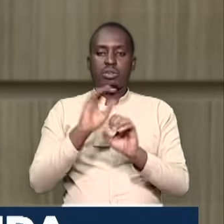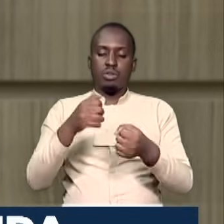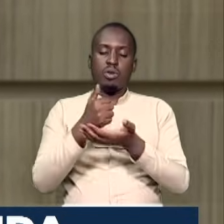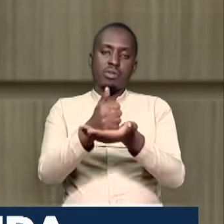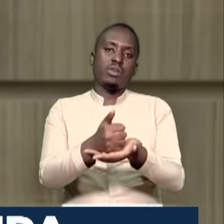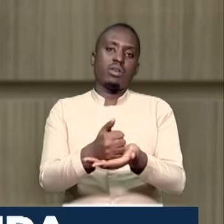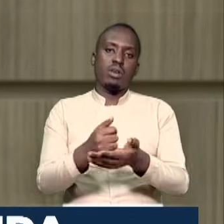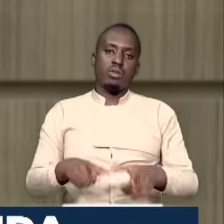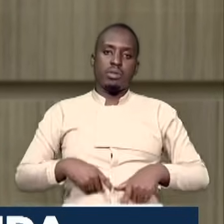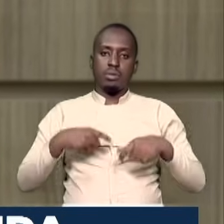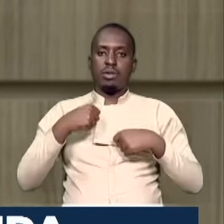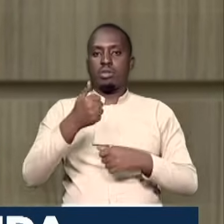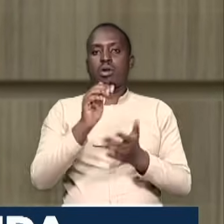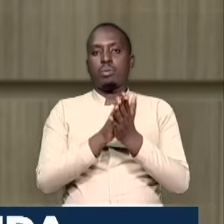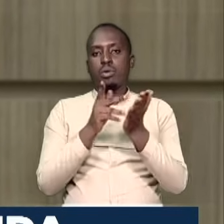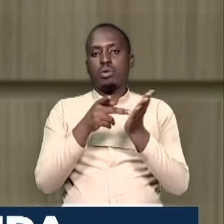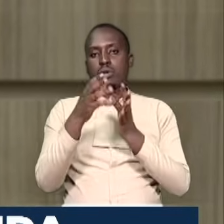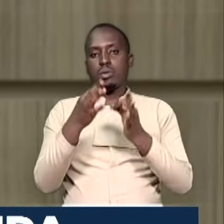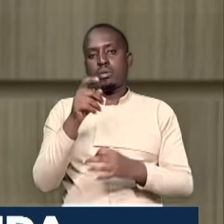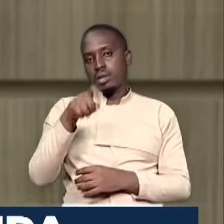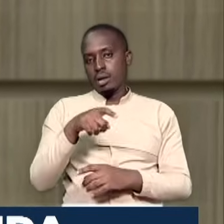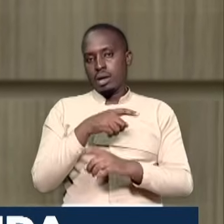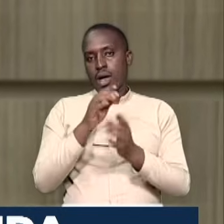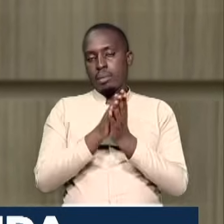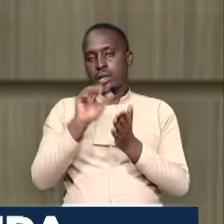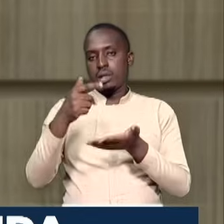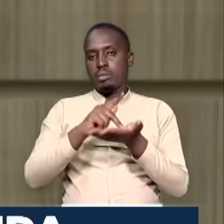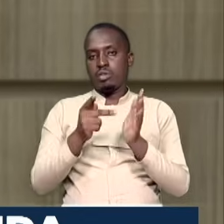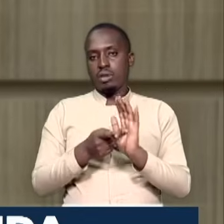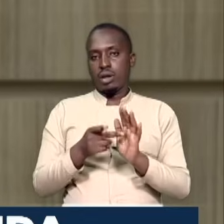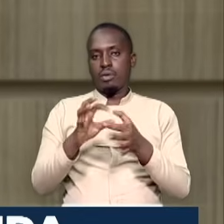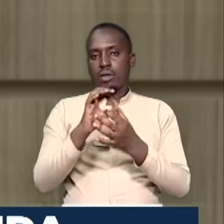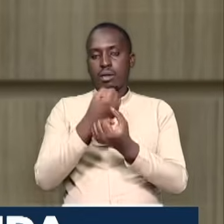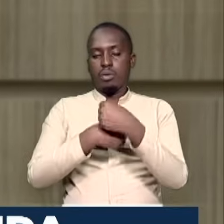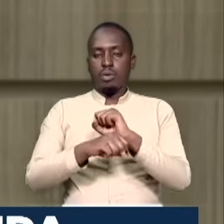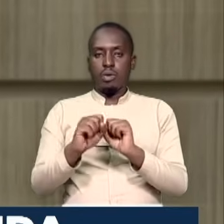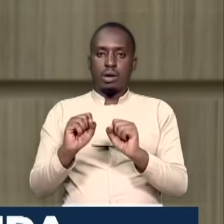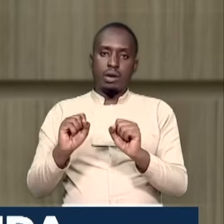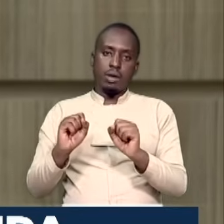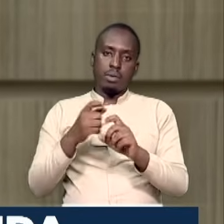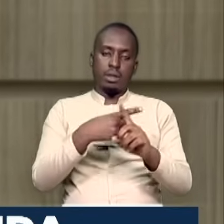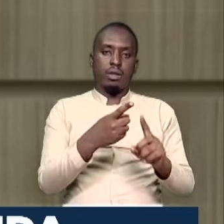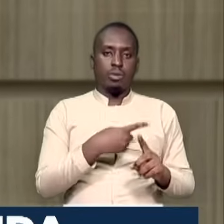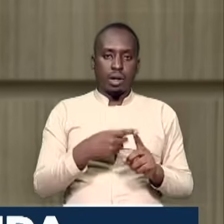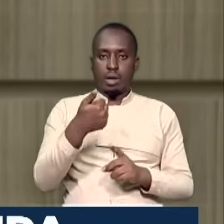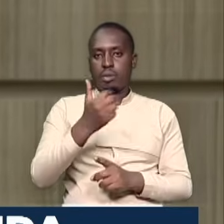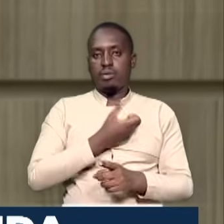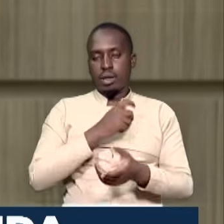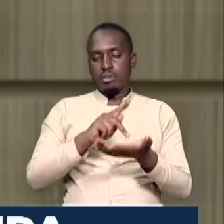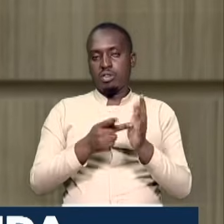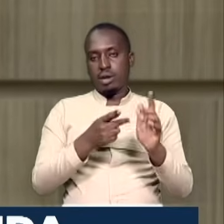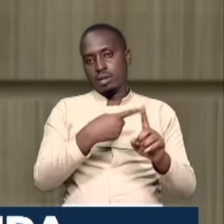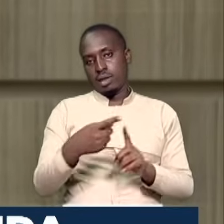kuzifasha kwibeshaho no kugura ibyo bakeneye hakaba n'indi mishinga y'abafatanyabikorwa dufite abafatanyabikorwa banyuranye nabo bafite imishinga